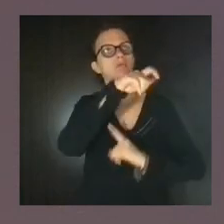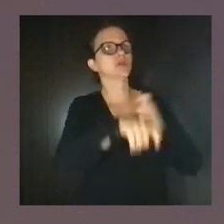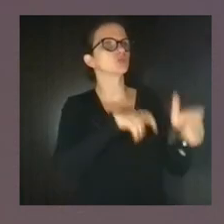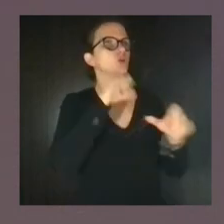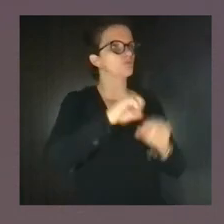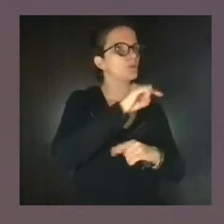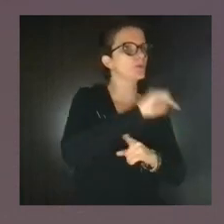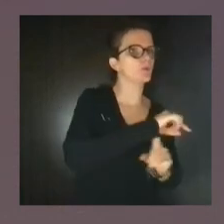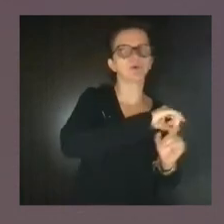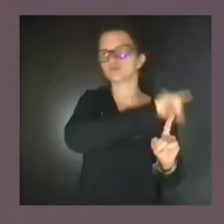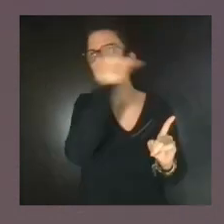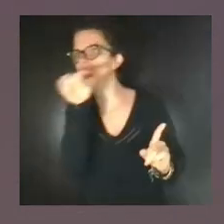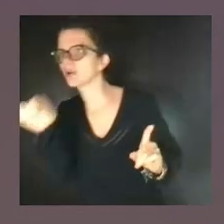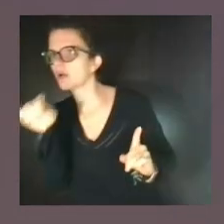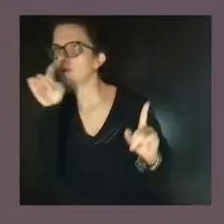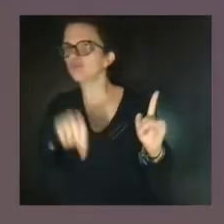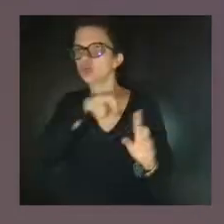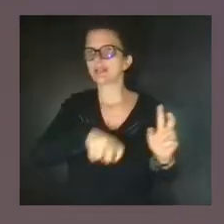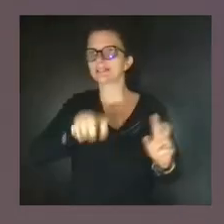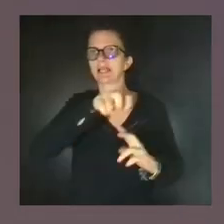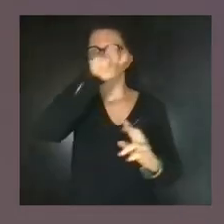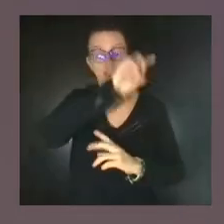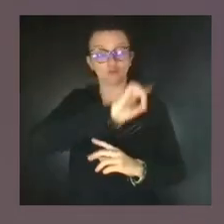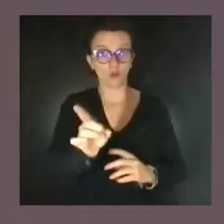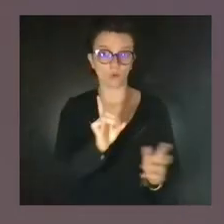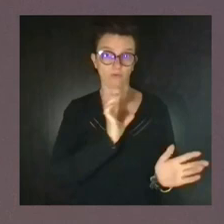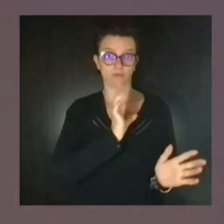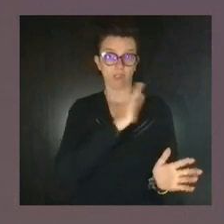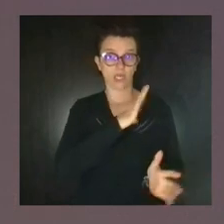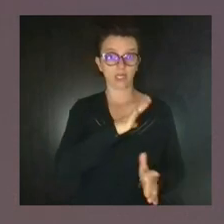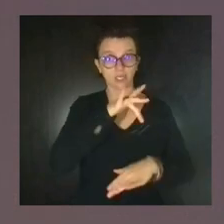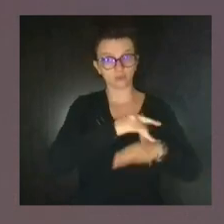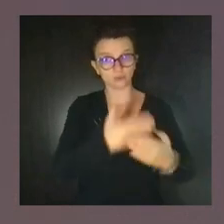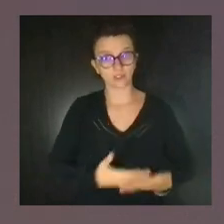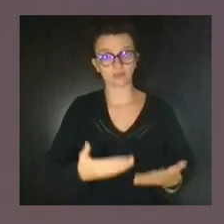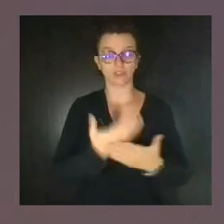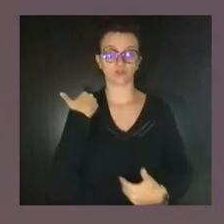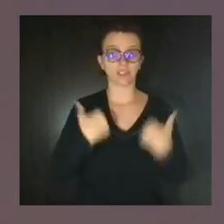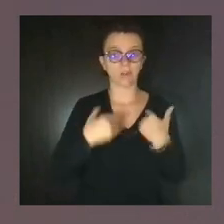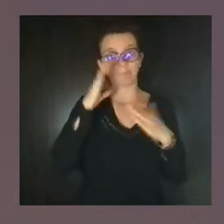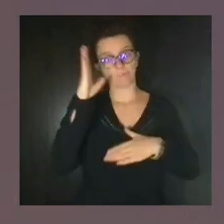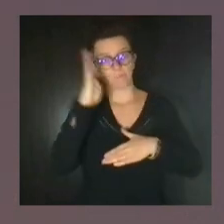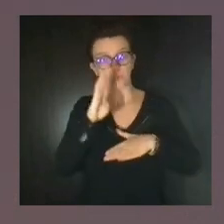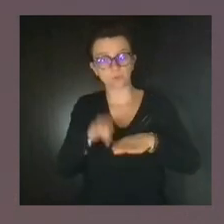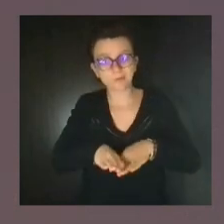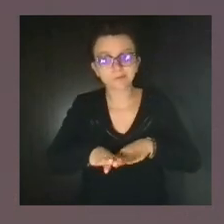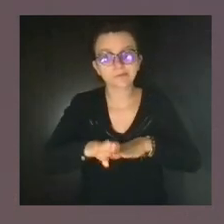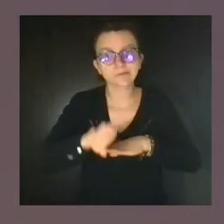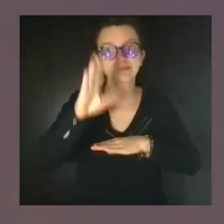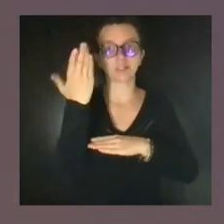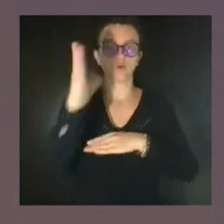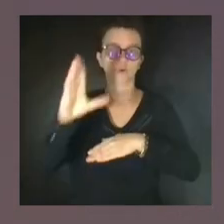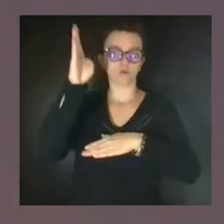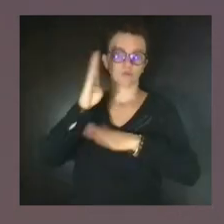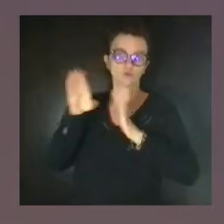point à tel point, il faut un escalier. Ben non. Pour certains en situation de handicap, il faut une rampe, d'autres, il faut des codes couleurs, d'autres, il faut